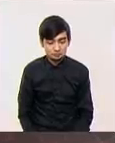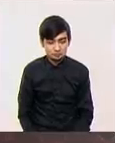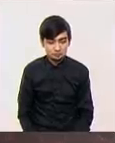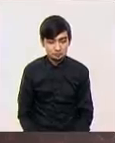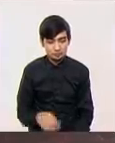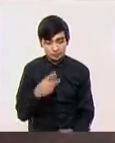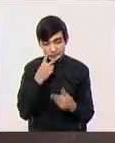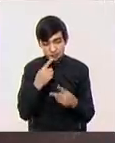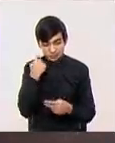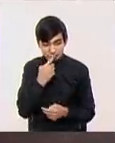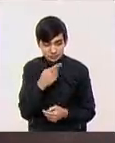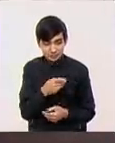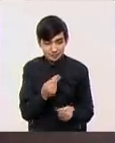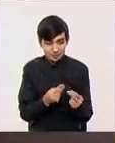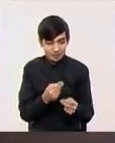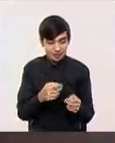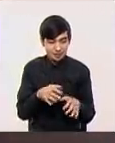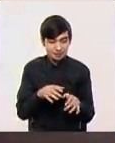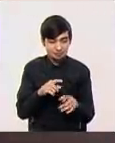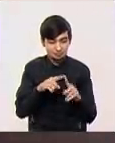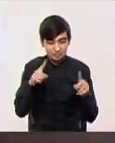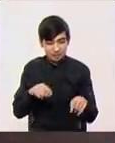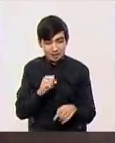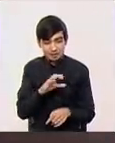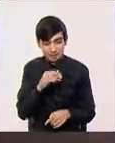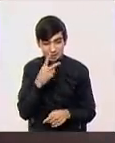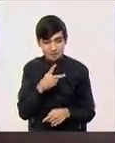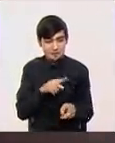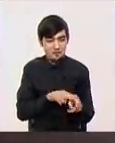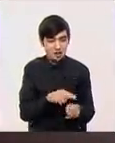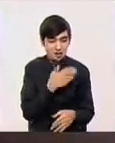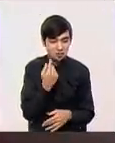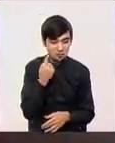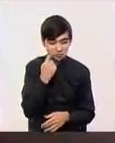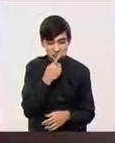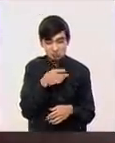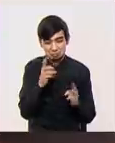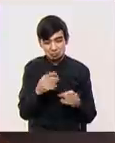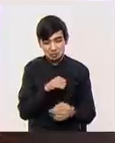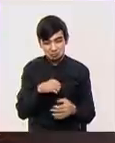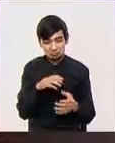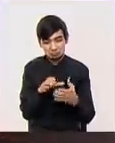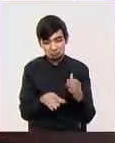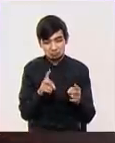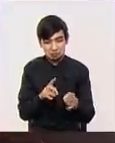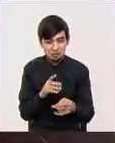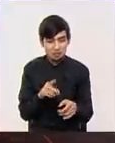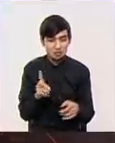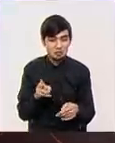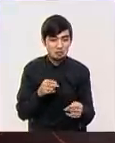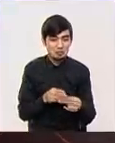Сырт көзге мына ойын автоматтарының ешкімге зияны жоқтай көрінеді. Өзімен өз тұр ғой, кімге кедер келтіріп тұр